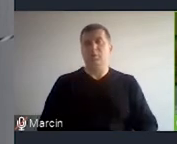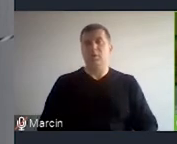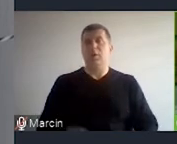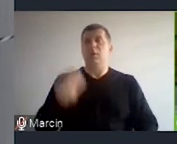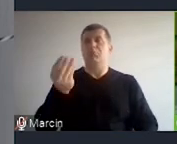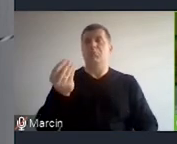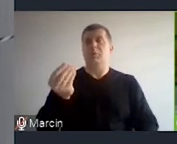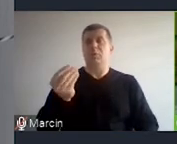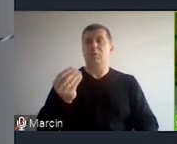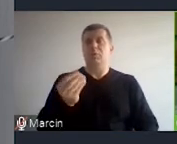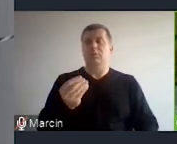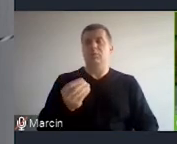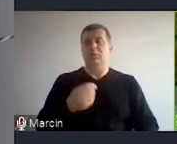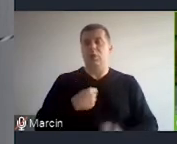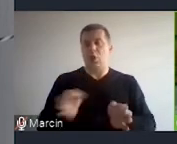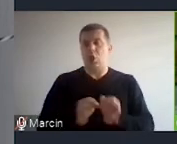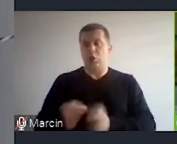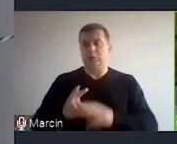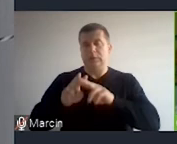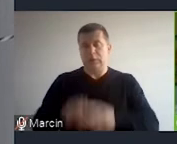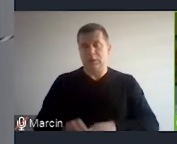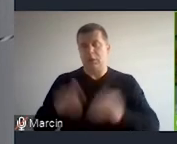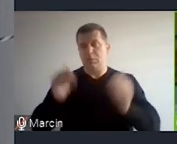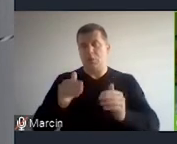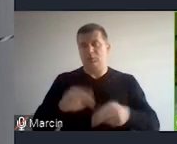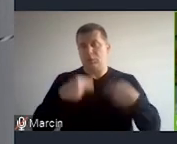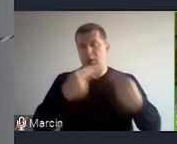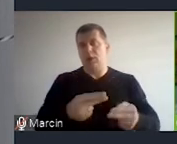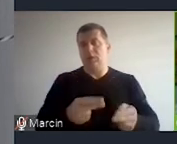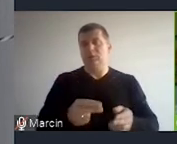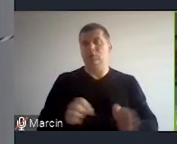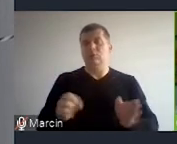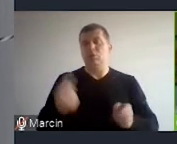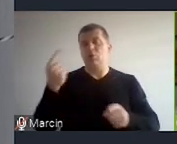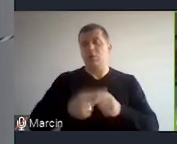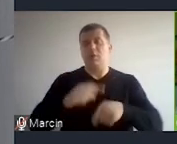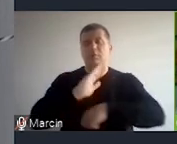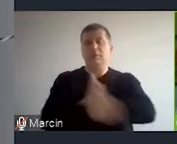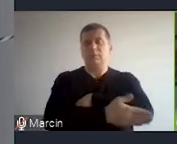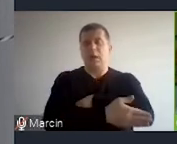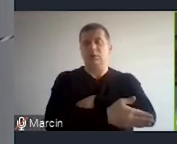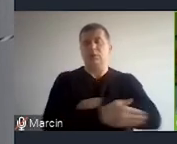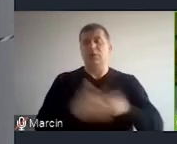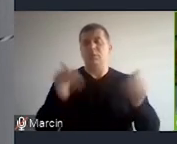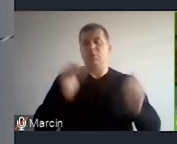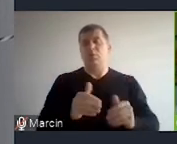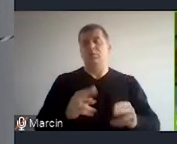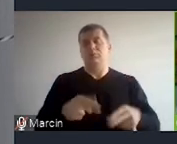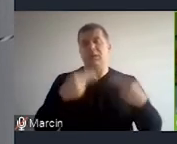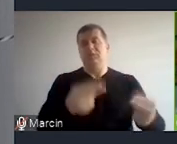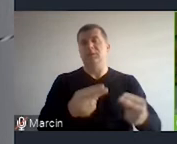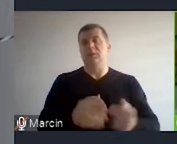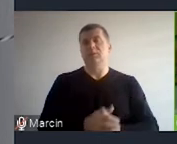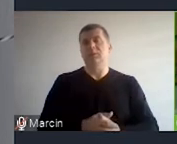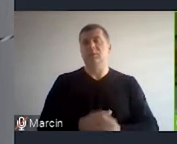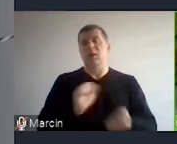pieniądze, które zaoszczędzę, które zostaną, mogę przeznaczyć na dodatkowe wsparcie, mogę przeznaczyć